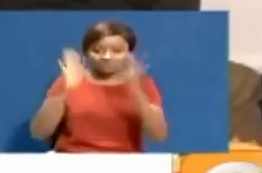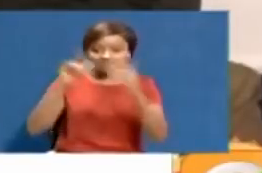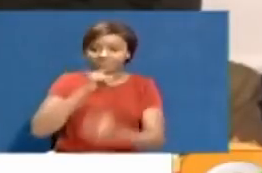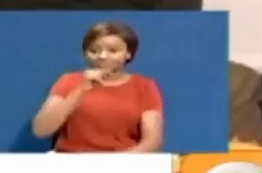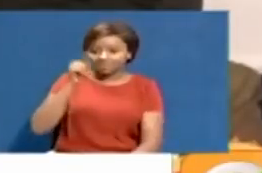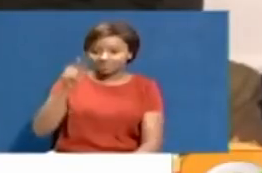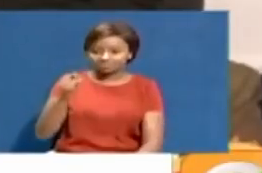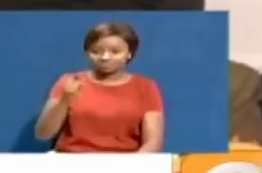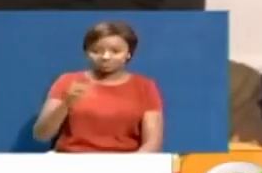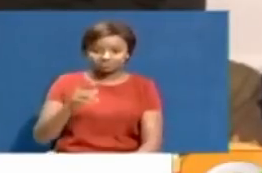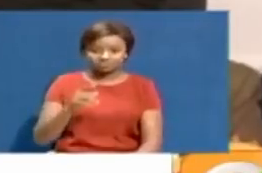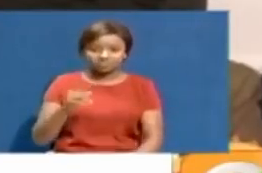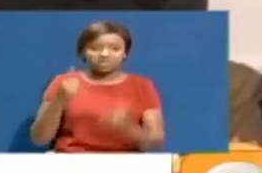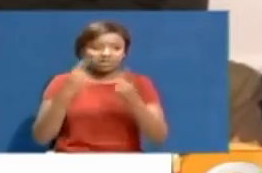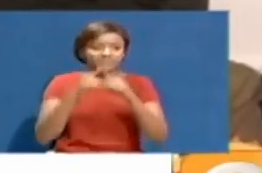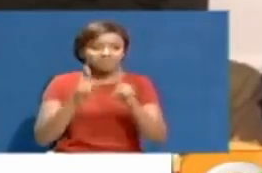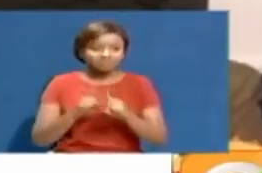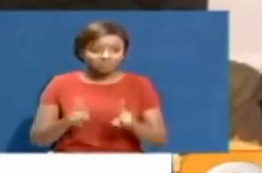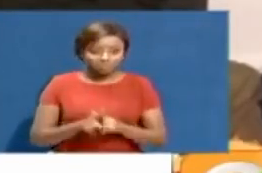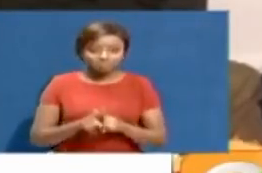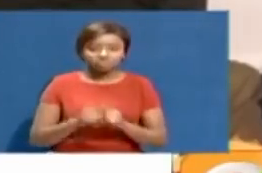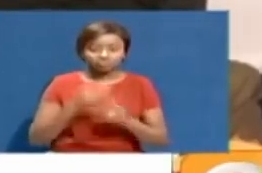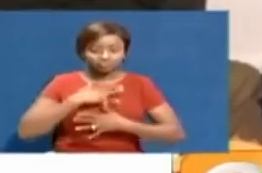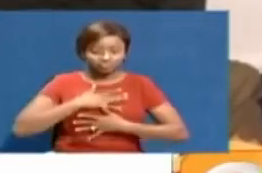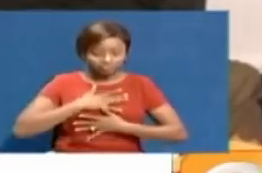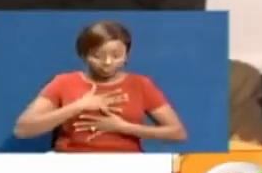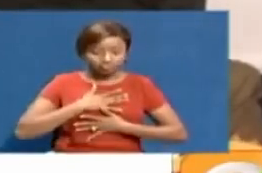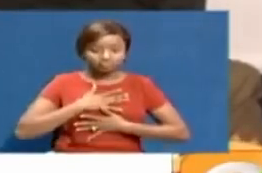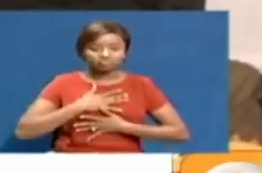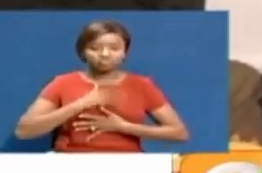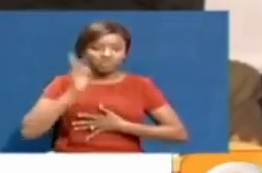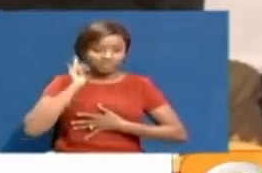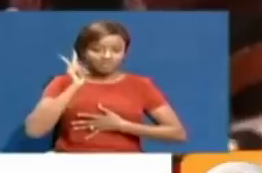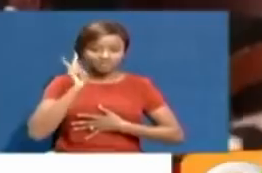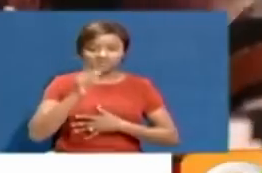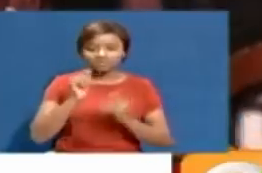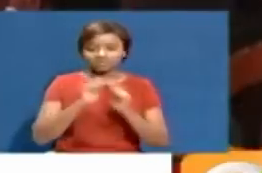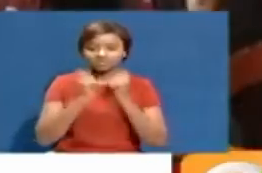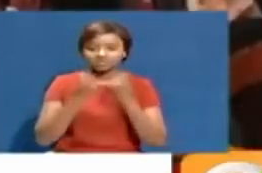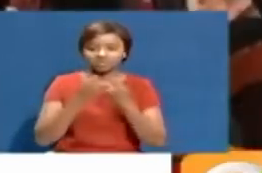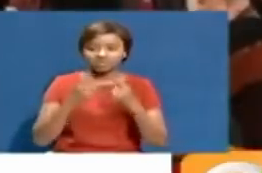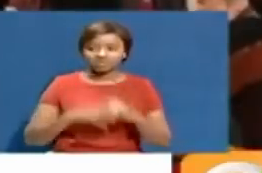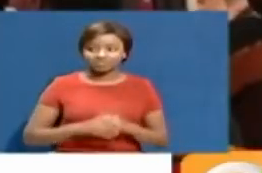to honor the Kisii tribe that produced this man.